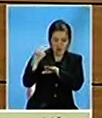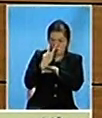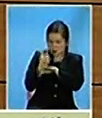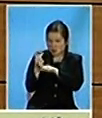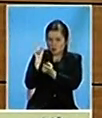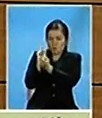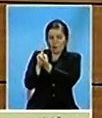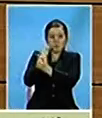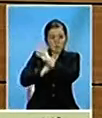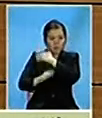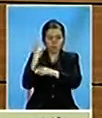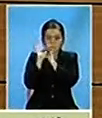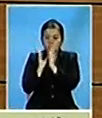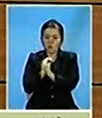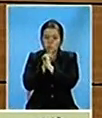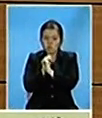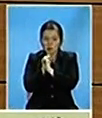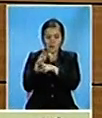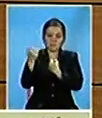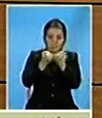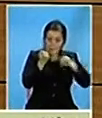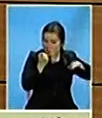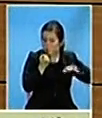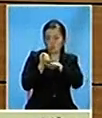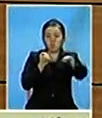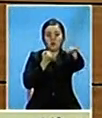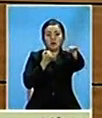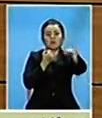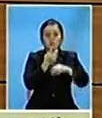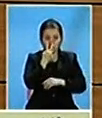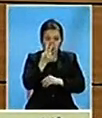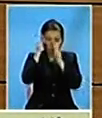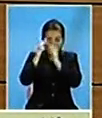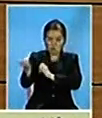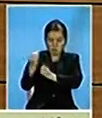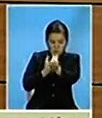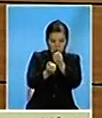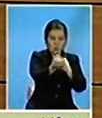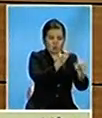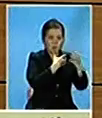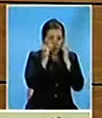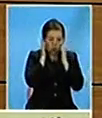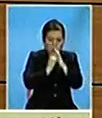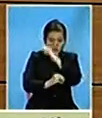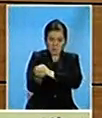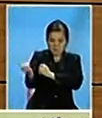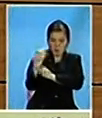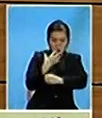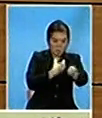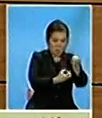หรือผู้สูงอายุต้องการขึ้นรถเมล์ก็จะพยายามขับหนีครับผมได้รับการร้องเรียนมาจากพี่น้องคนพิการหลายคนนะครับ